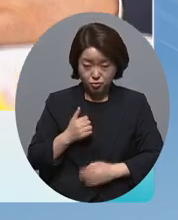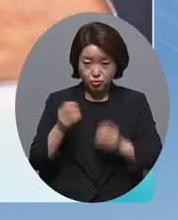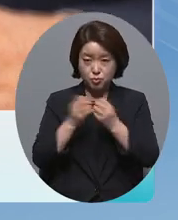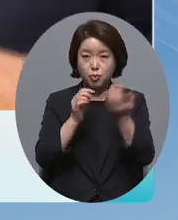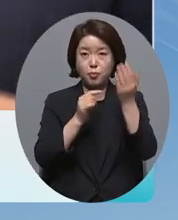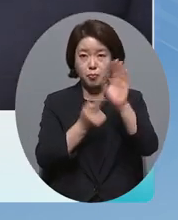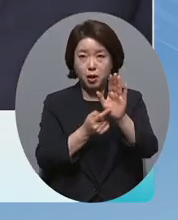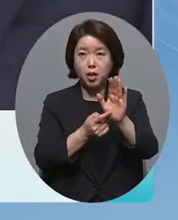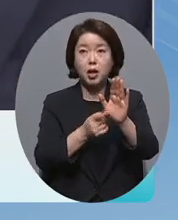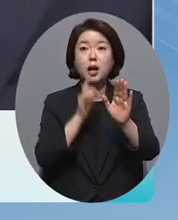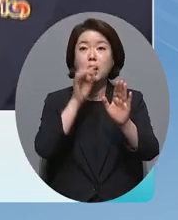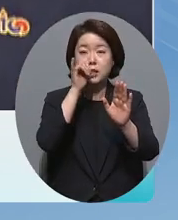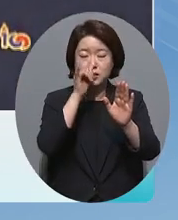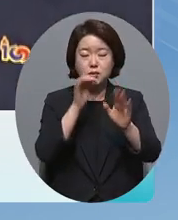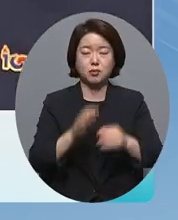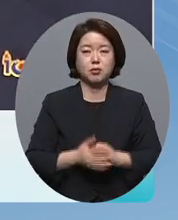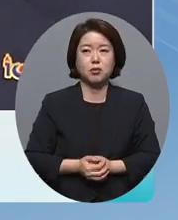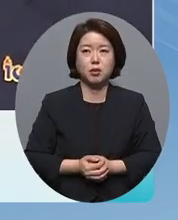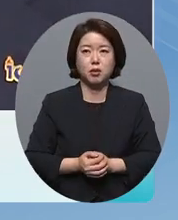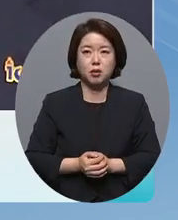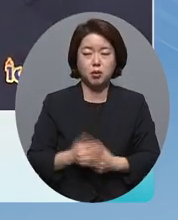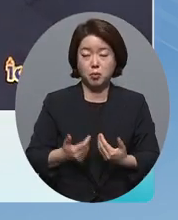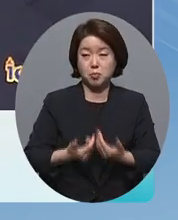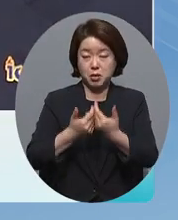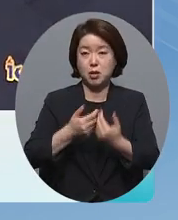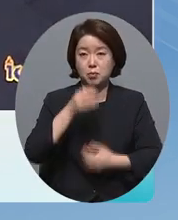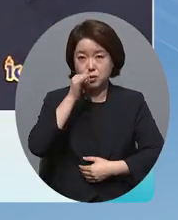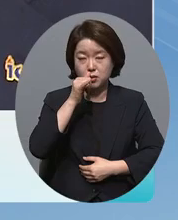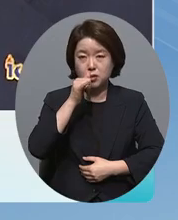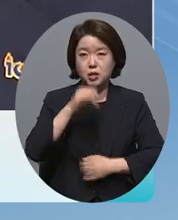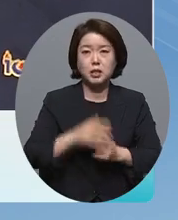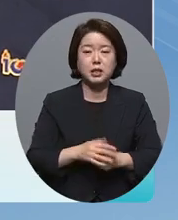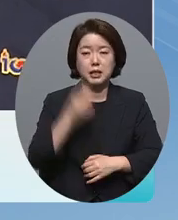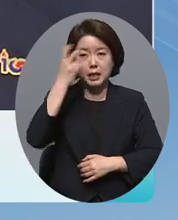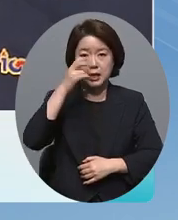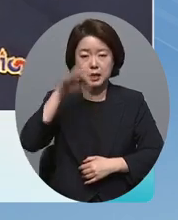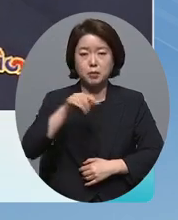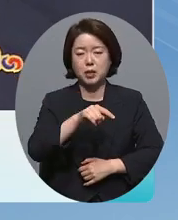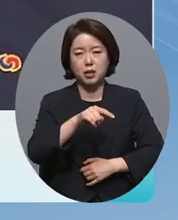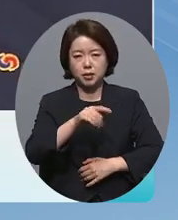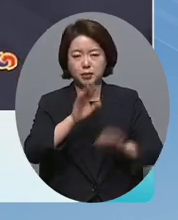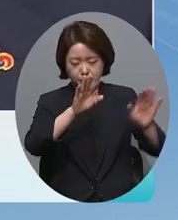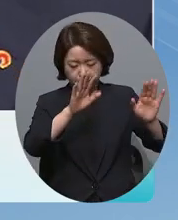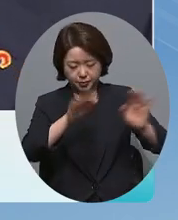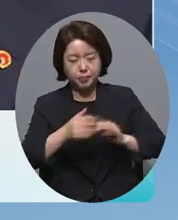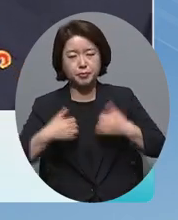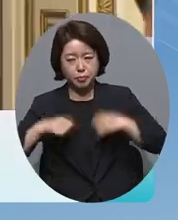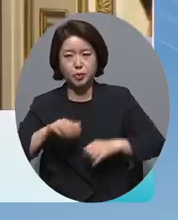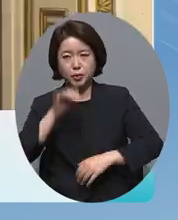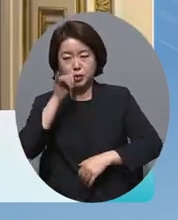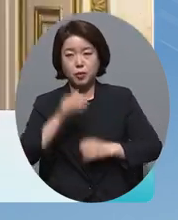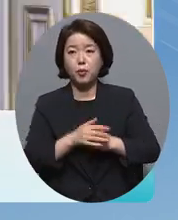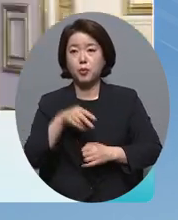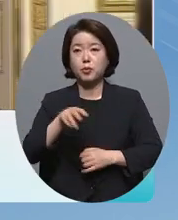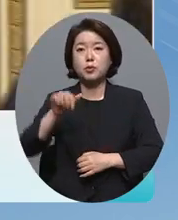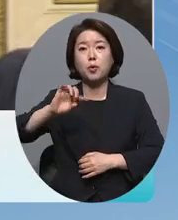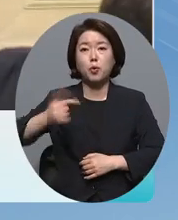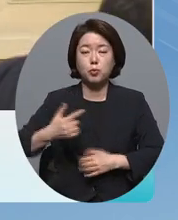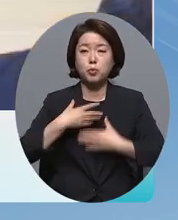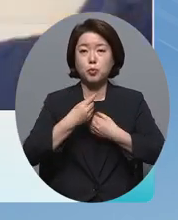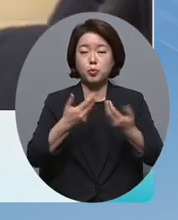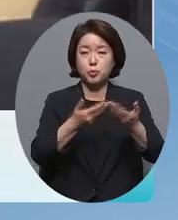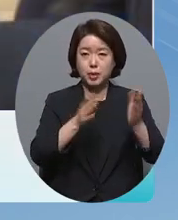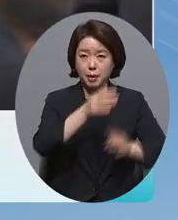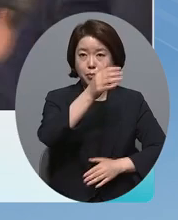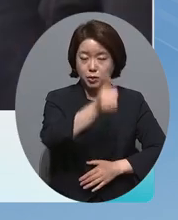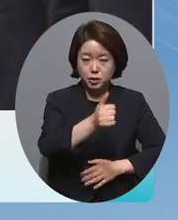표현까지도 반발을 하고 있는 상황에서 일단 감사원은 거기에서는 물러난 것 같고 지금 사운드 안보 실장을 수사율에